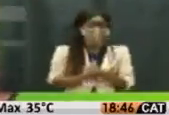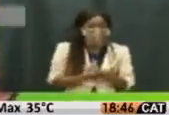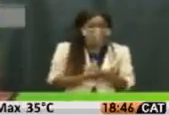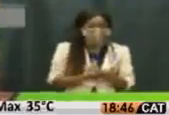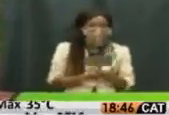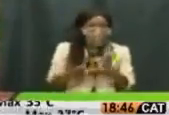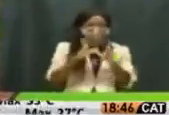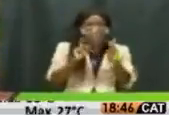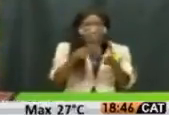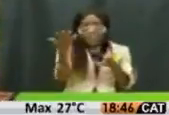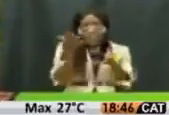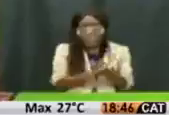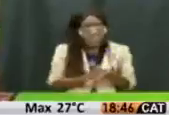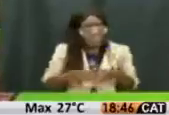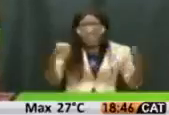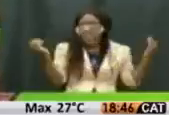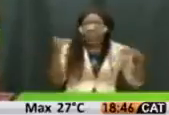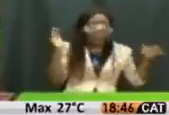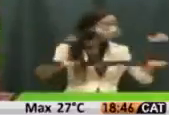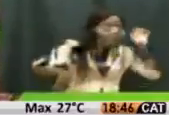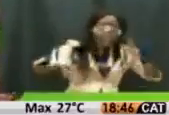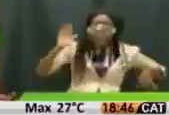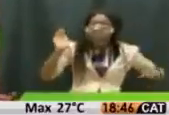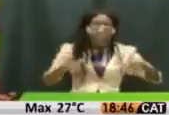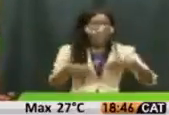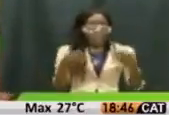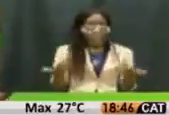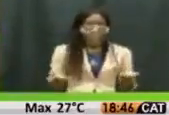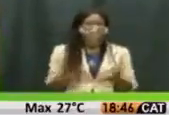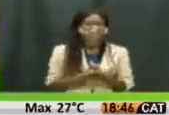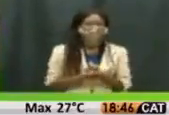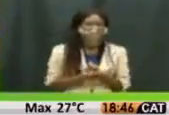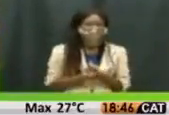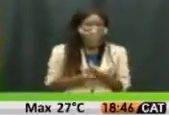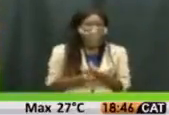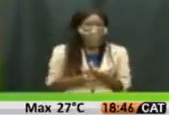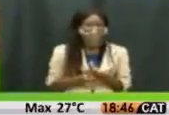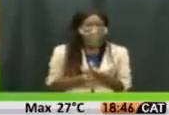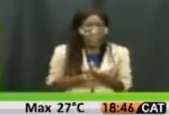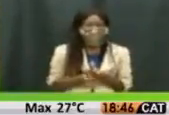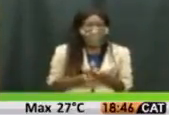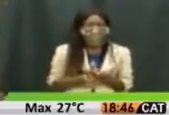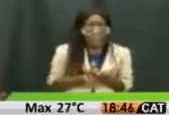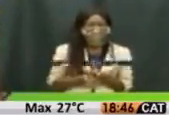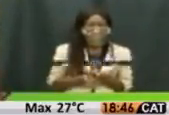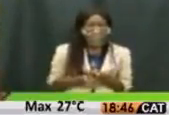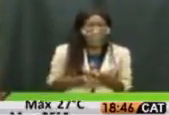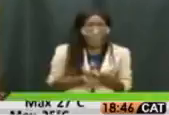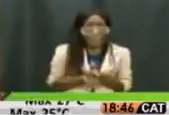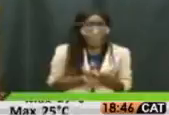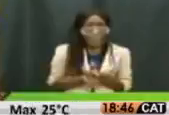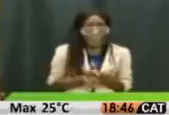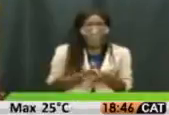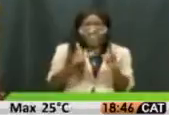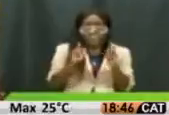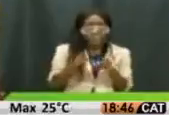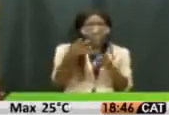kutayirira ma challenges oti kutayirira ma lezefe athu a